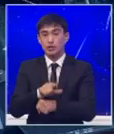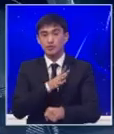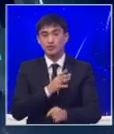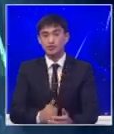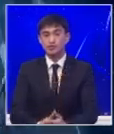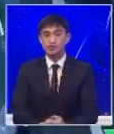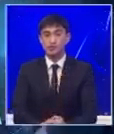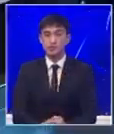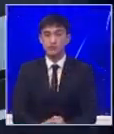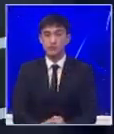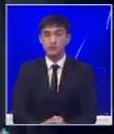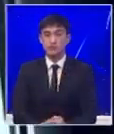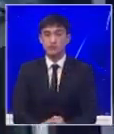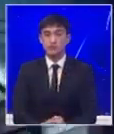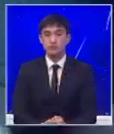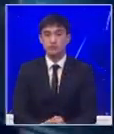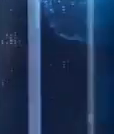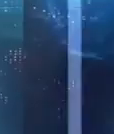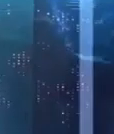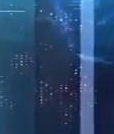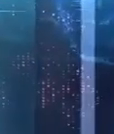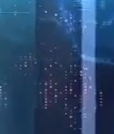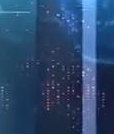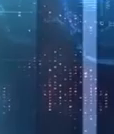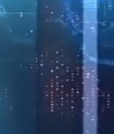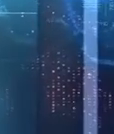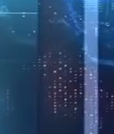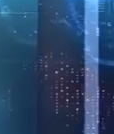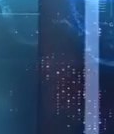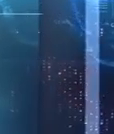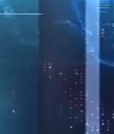поручений. Шандос Назарбаев, Аблай Куттукбай, телеканал ЧТСУ, Алматинская область.